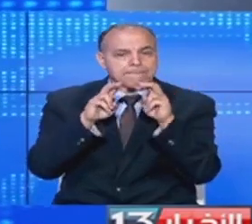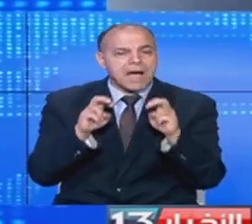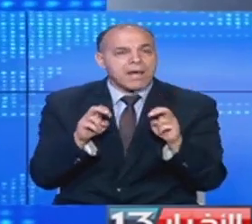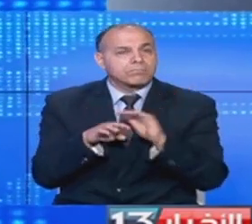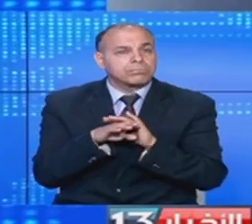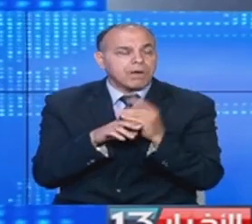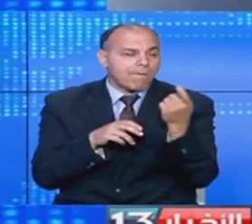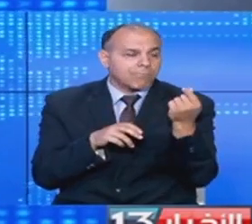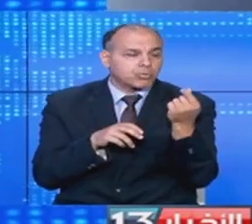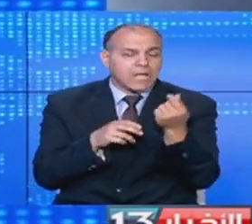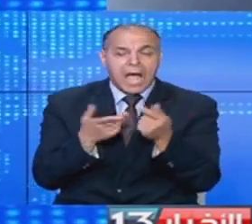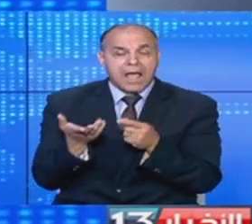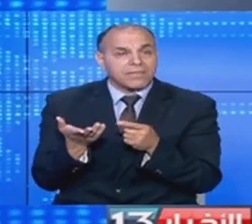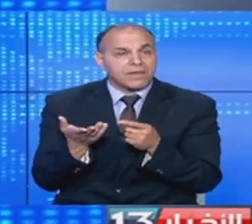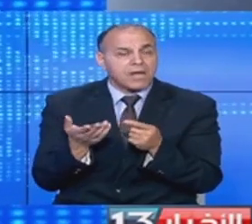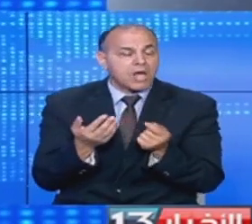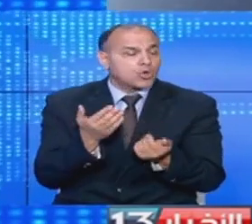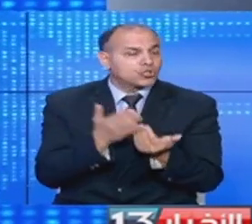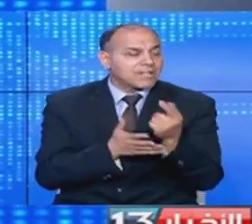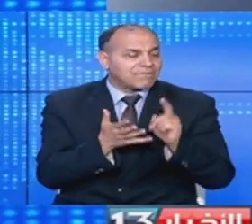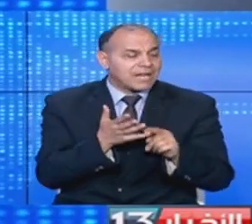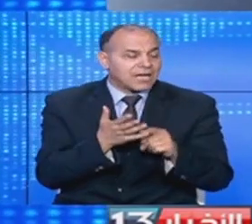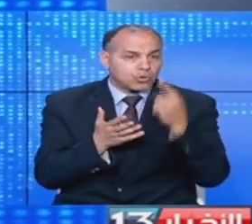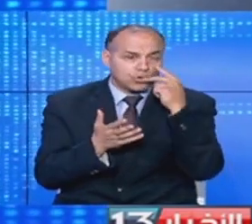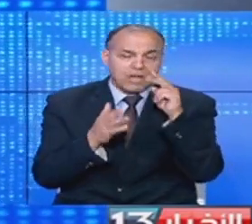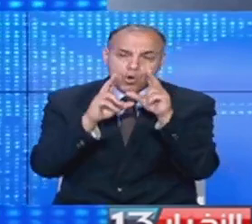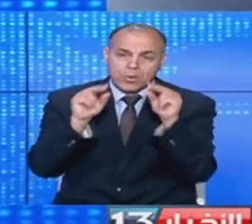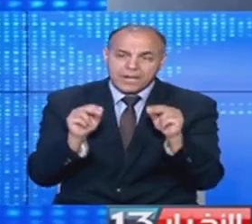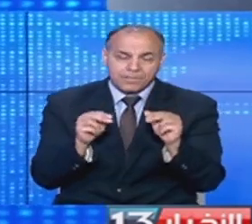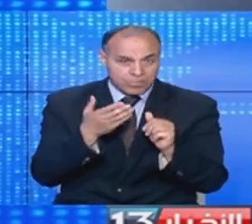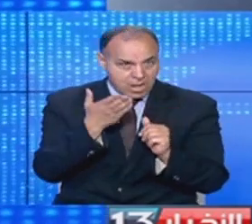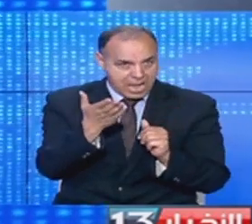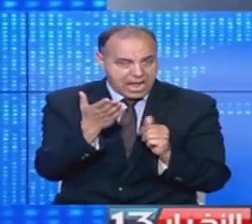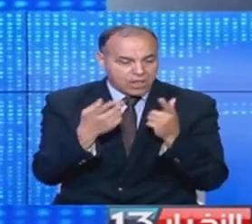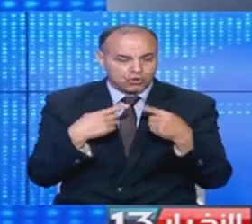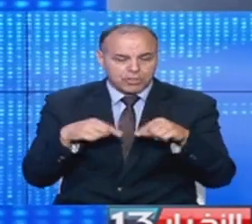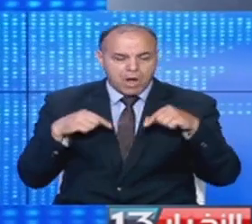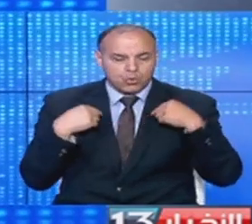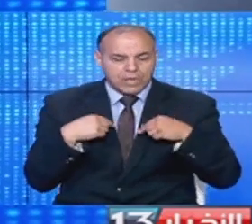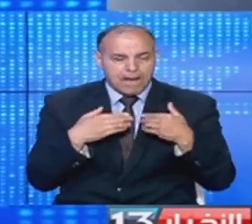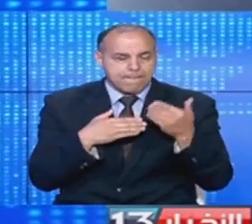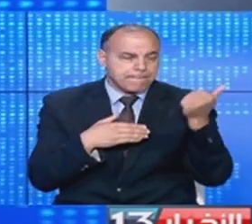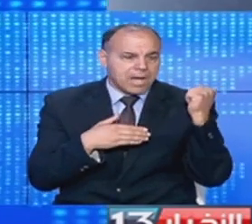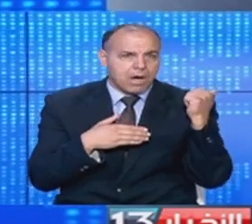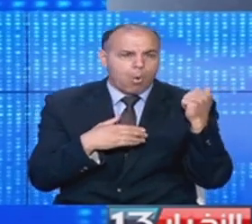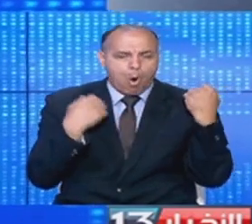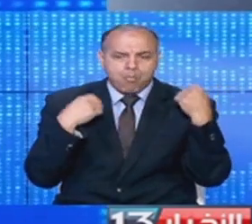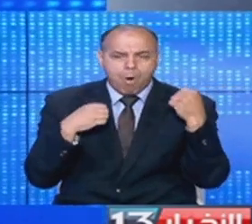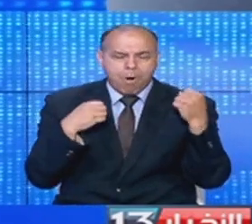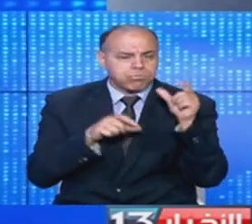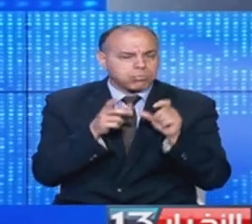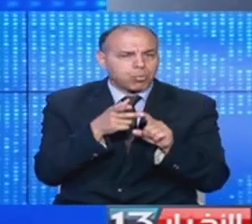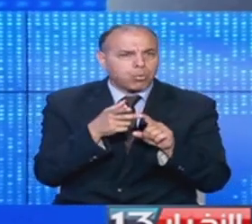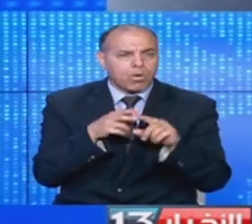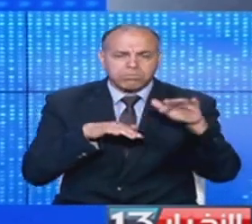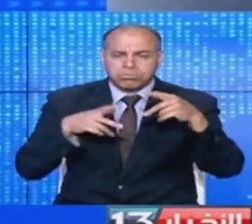الأوضاع المالية والنقدية على ضوء التطورات الأخيرة التي تشهدها البلاد. ويأتي الاجتماع الحكومي بعد ليلة من الاحتجاجات الشعبية